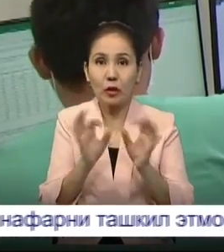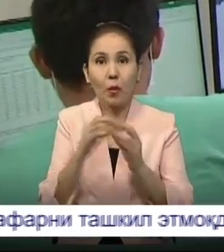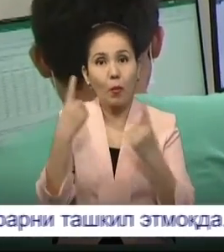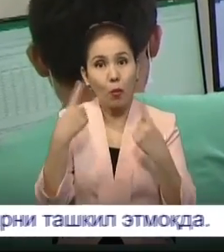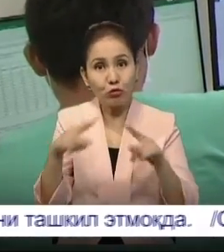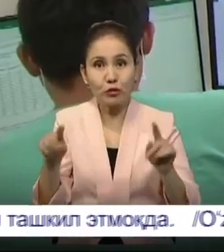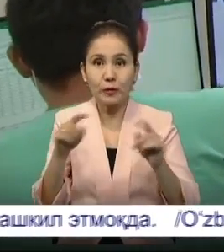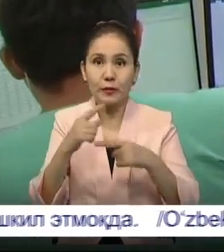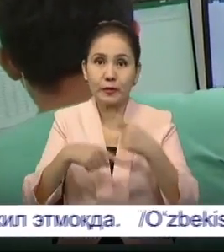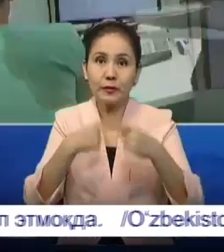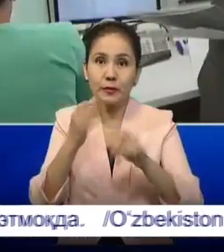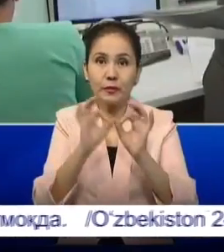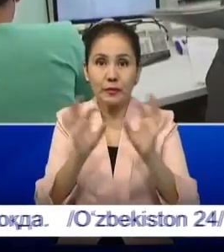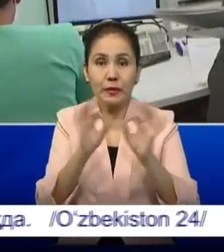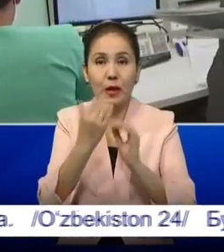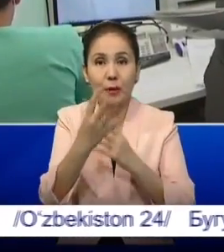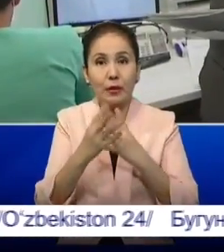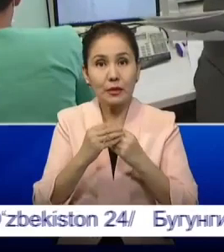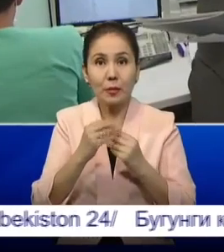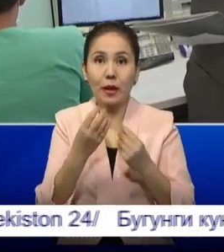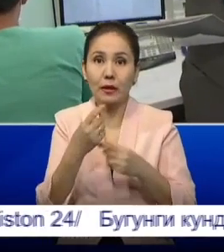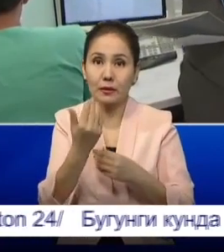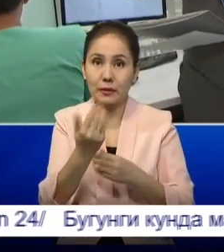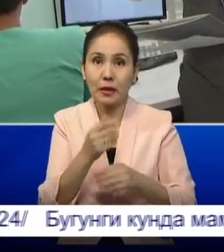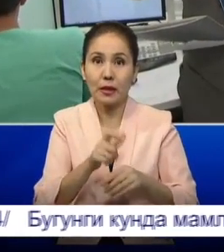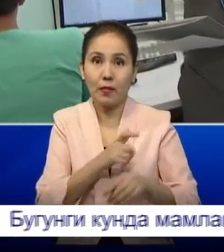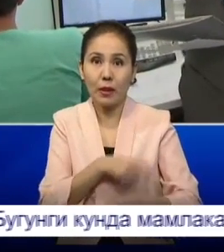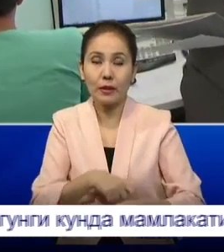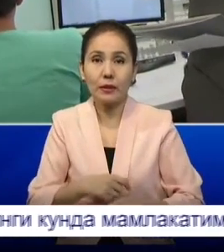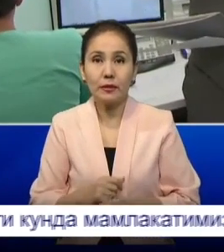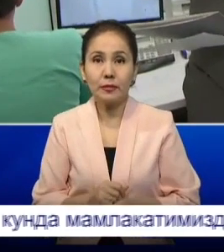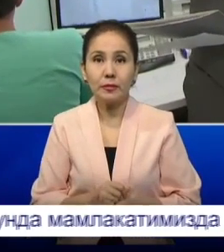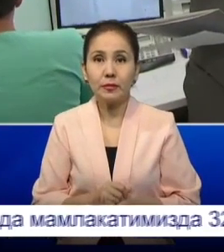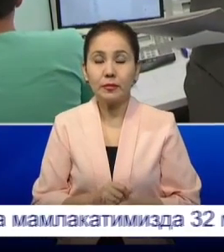soatlarda bo'lishamiz. Hamkasblar, sizga navbat, marhamat.